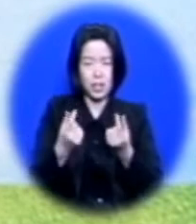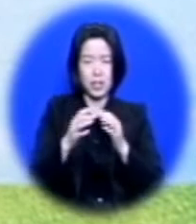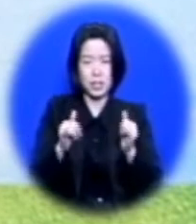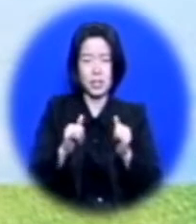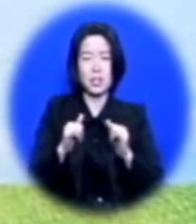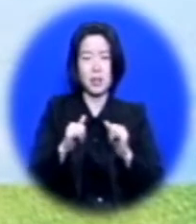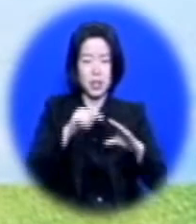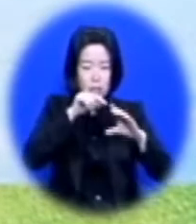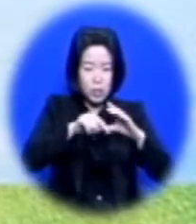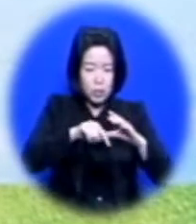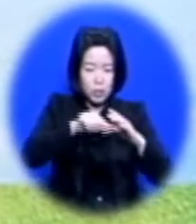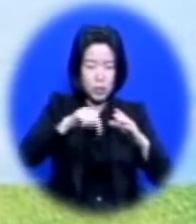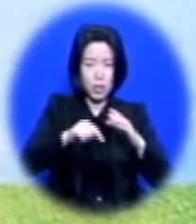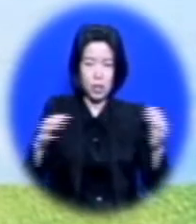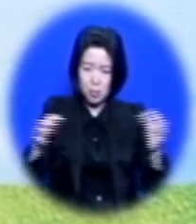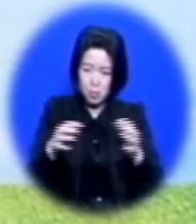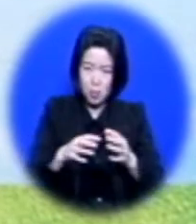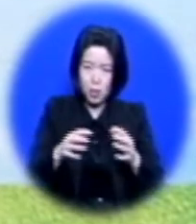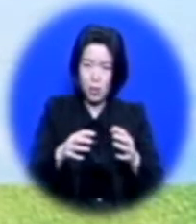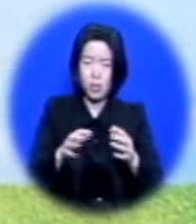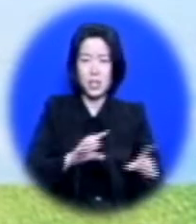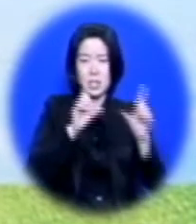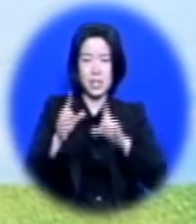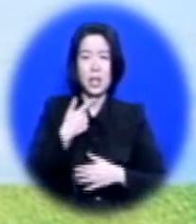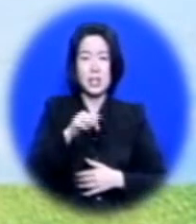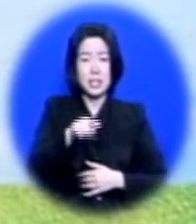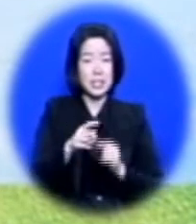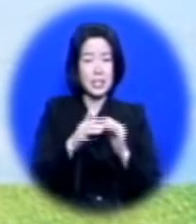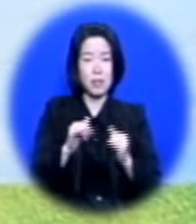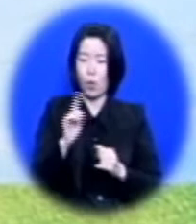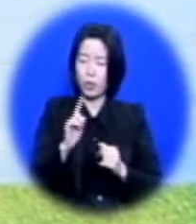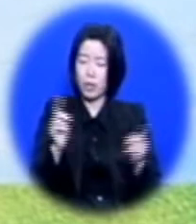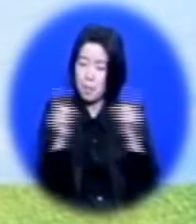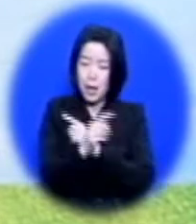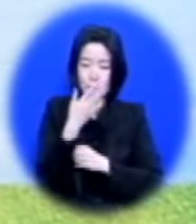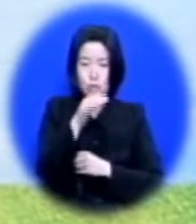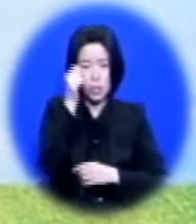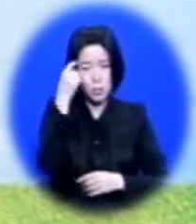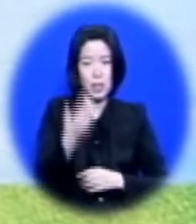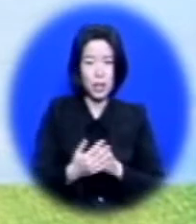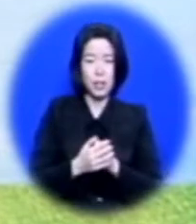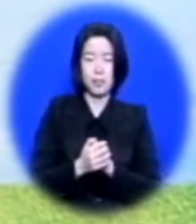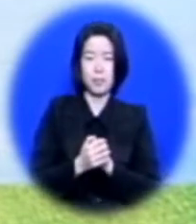그렇게 모여 살던 그 사람들이 어떻게 그렇게 바뀔 수가 있죠